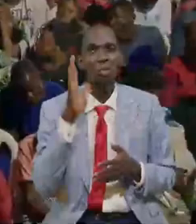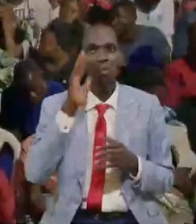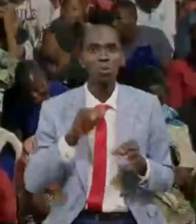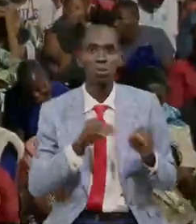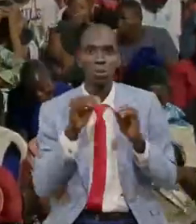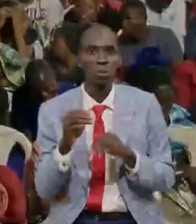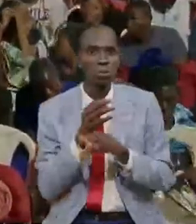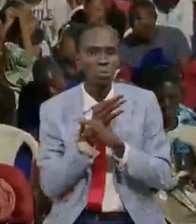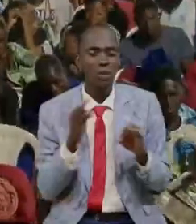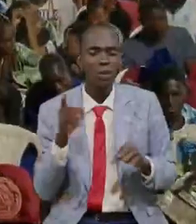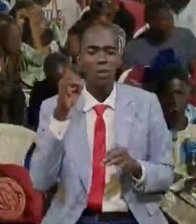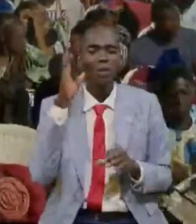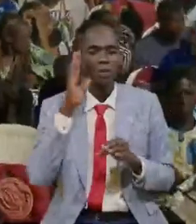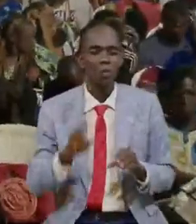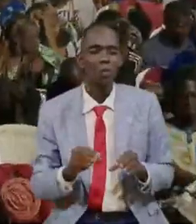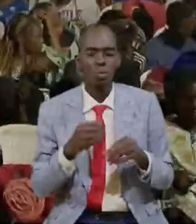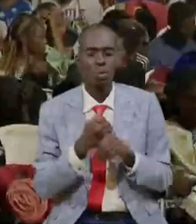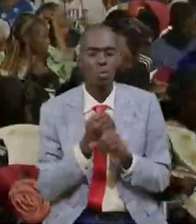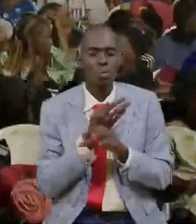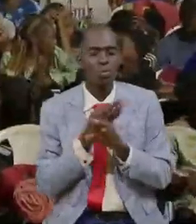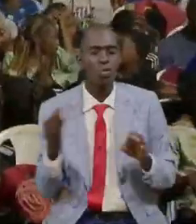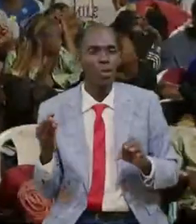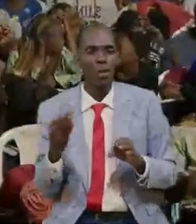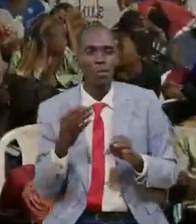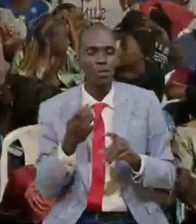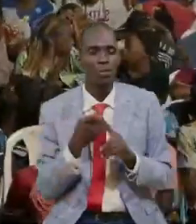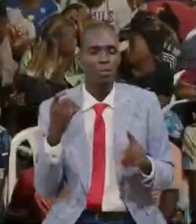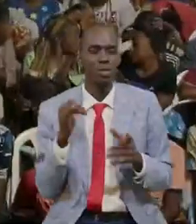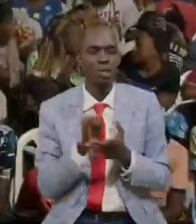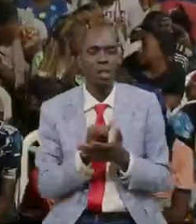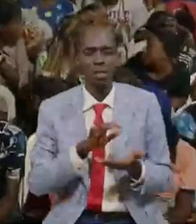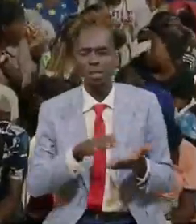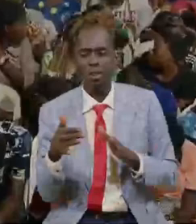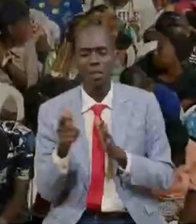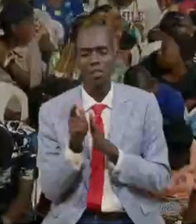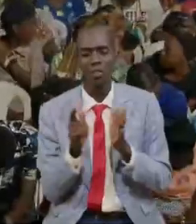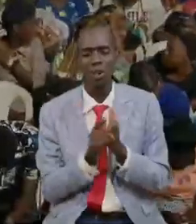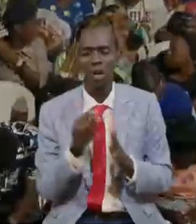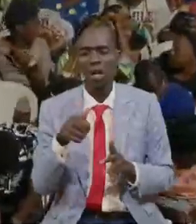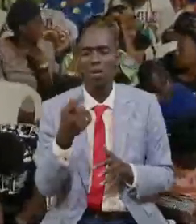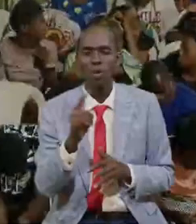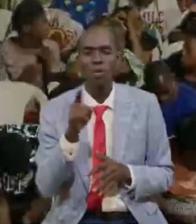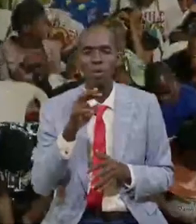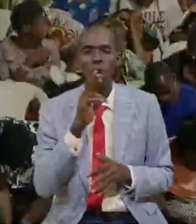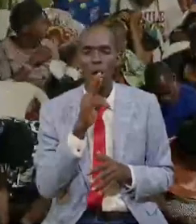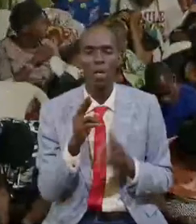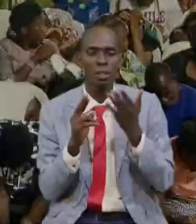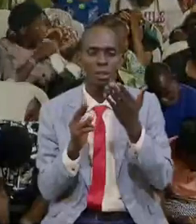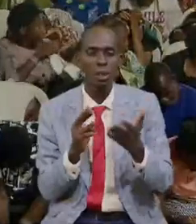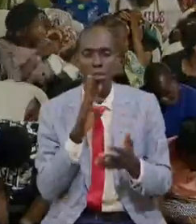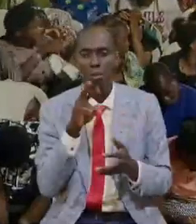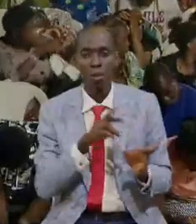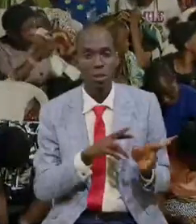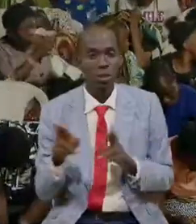affranchir, il va vous délier de cette loi morte. Où que vous soyez, vous êtes maintenant prêt, c'est